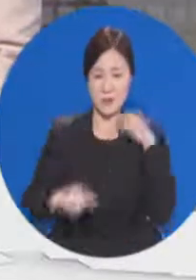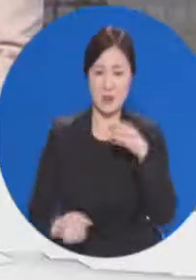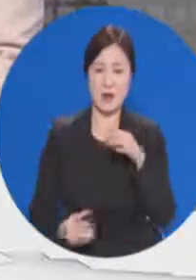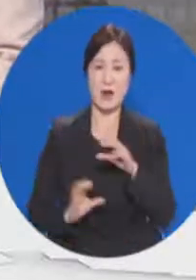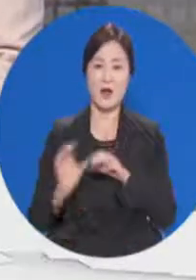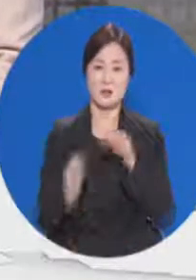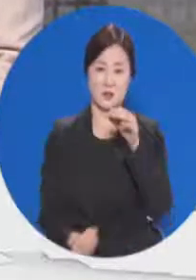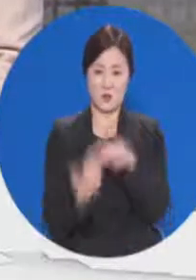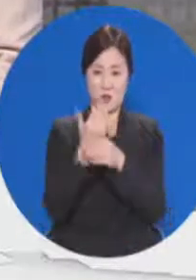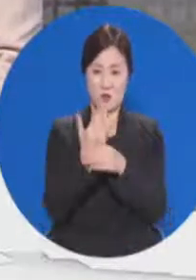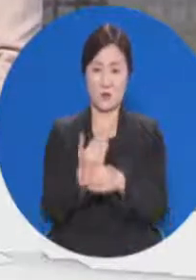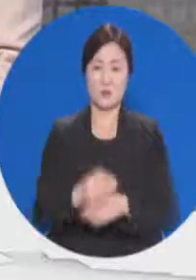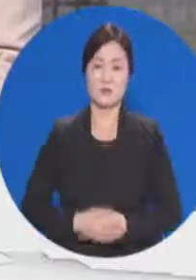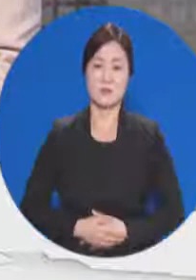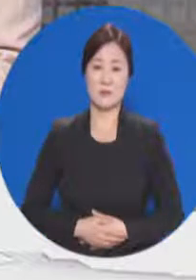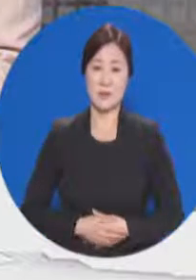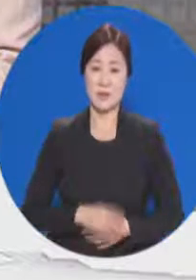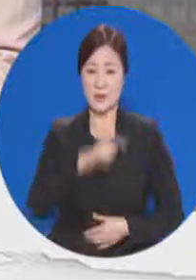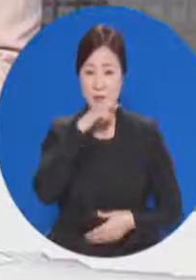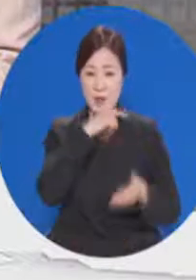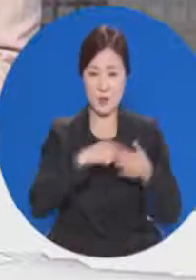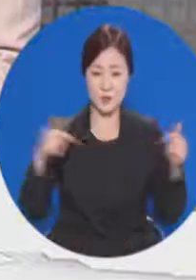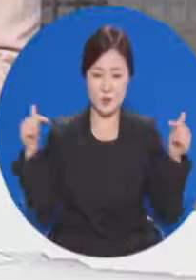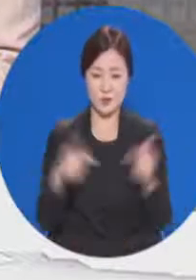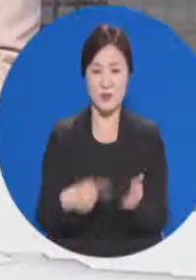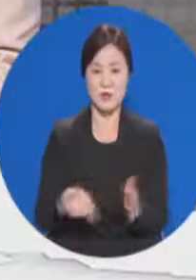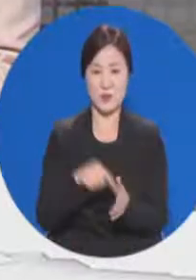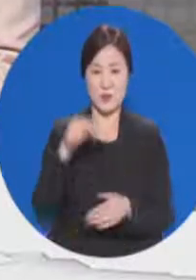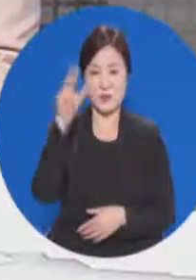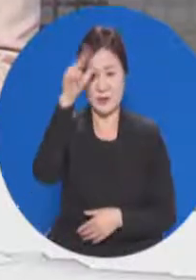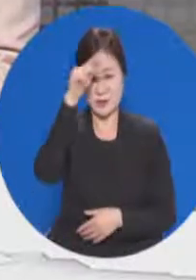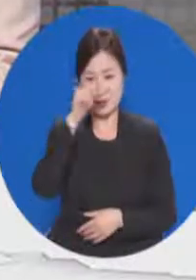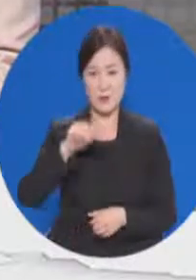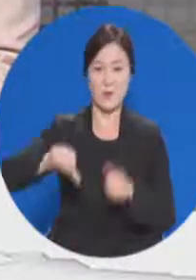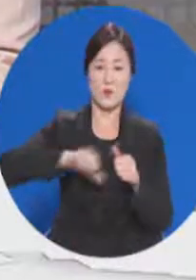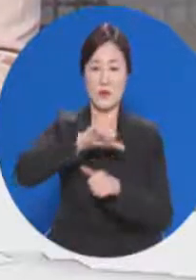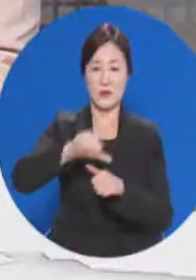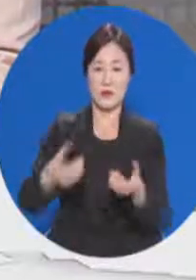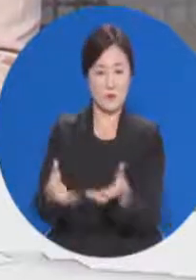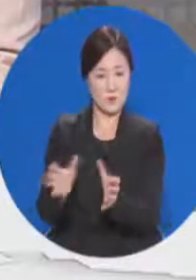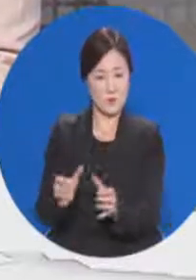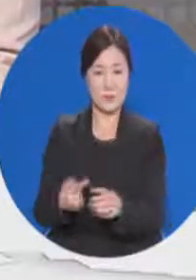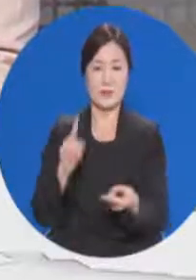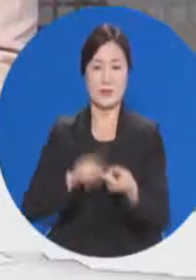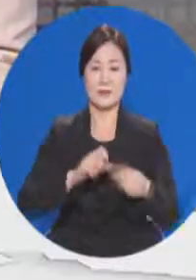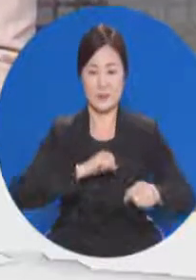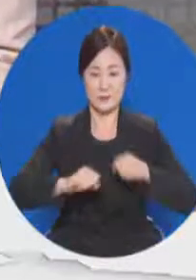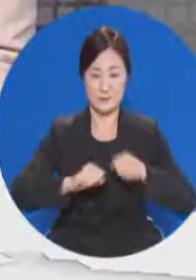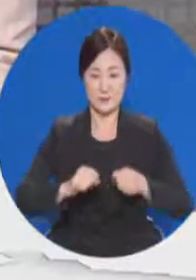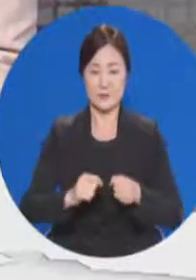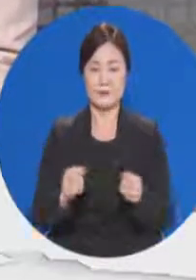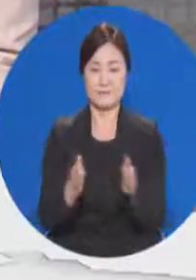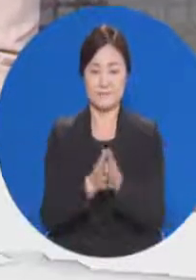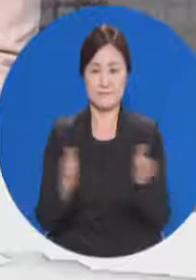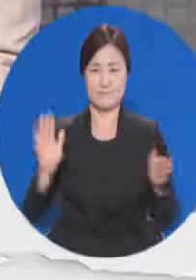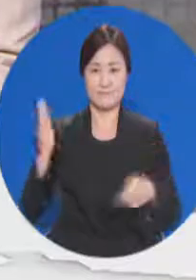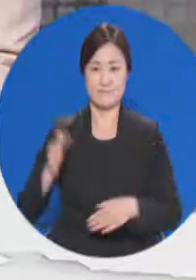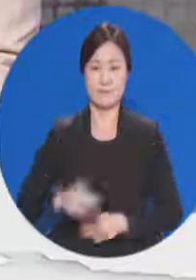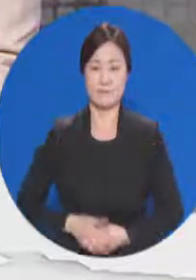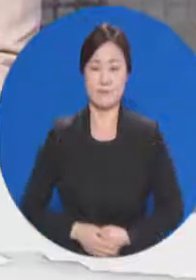마련입니다. 이런 피해를 최소화하기 위해 해경과 해양환경공단 등이 대응 훈련에 들어갔습니다. 김한수 기자가